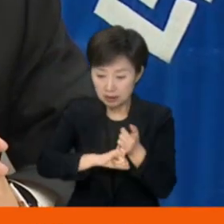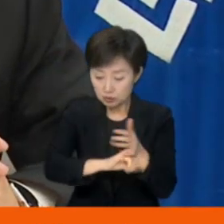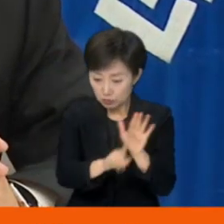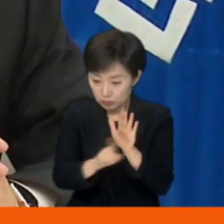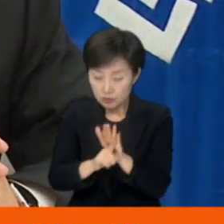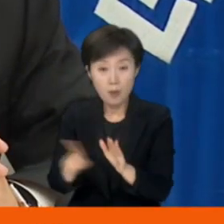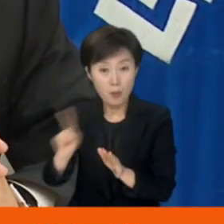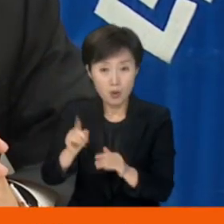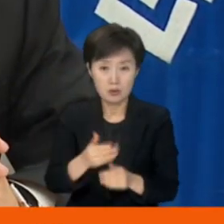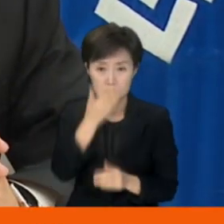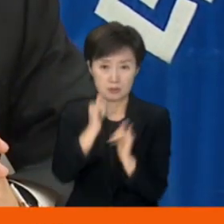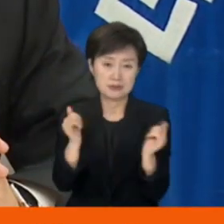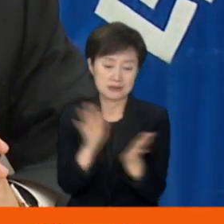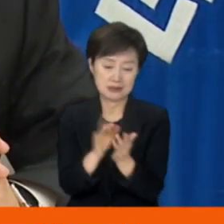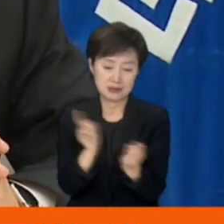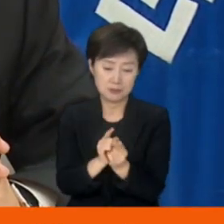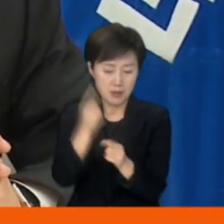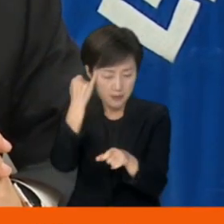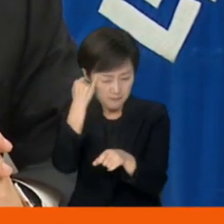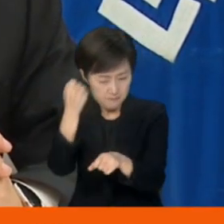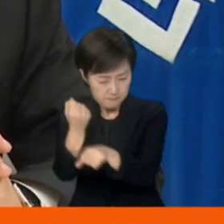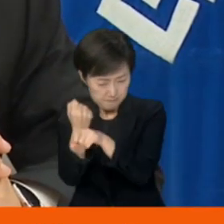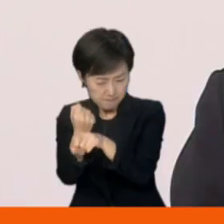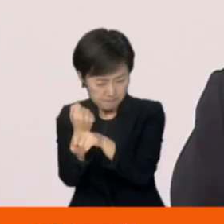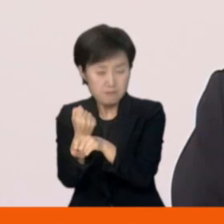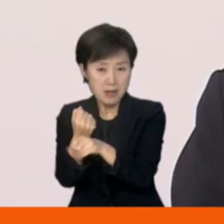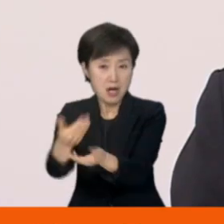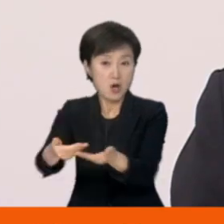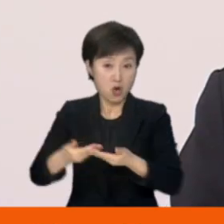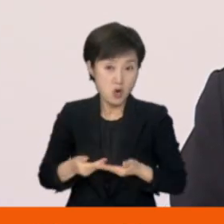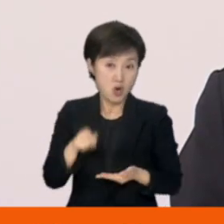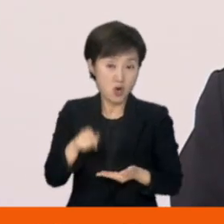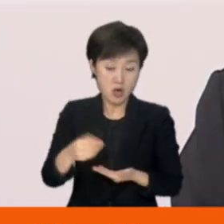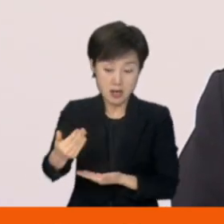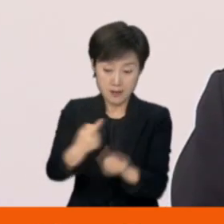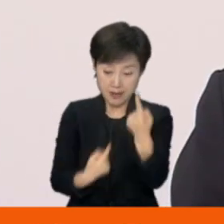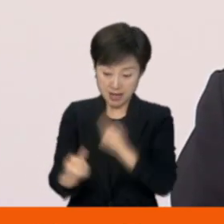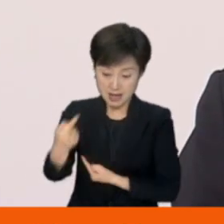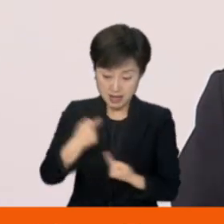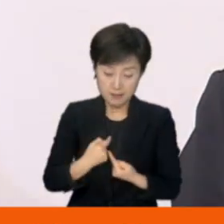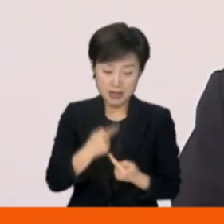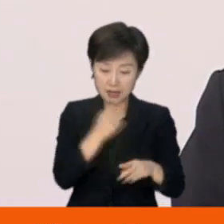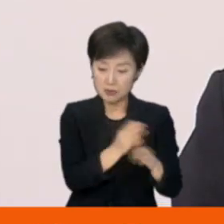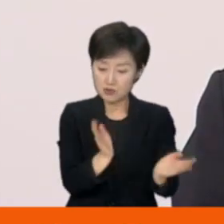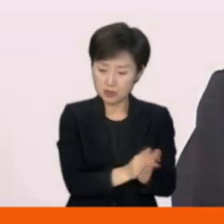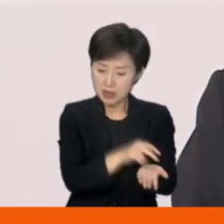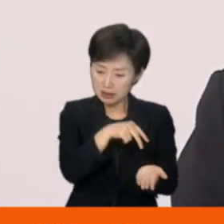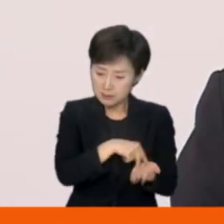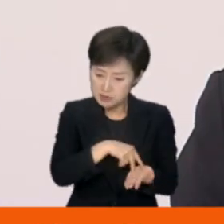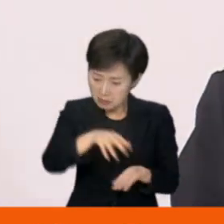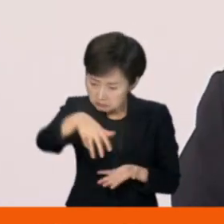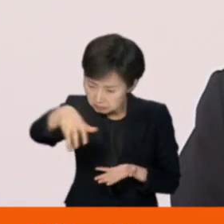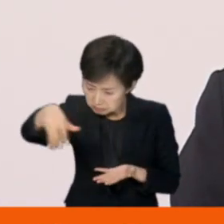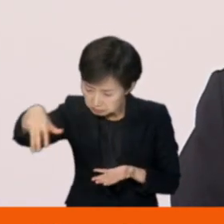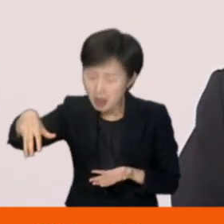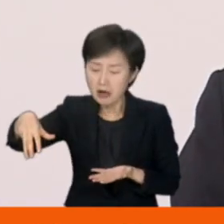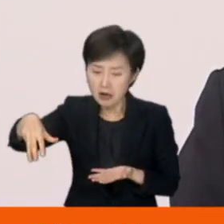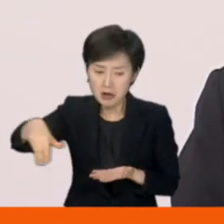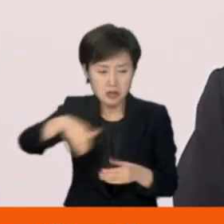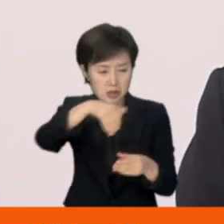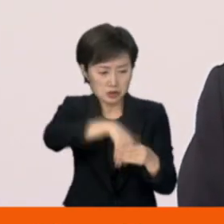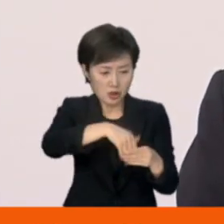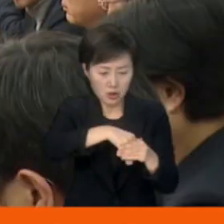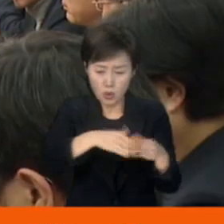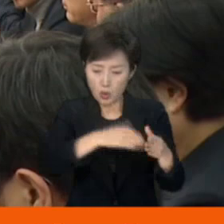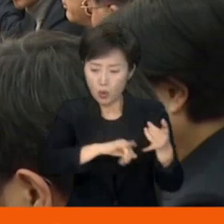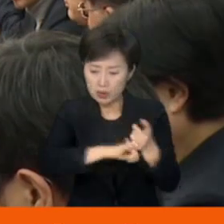열었습니다. 청년이 직접 정책을 만들어서 장터 판매 형식으로 제안하면 민주당이 이를 구매해서 총선